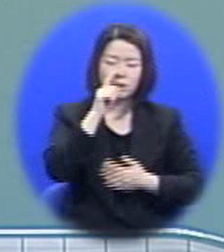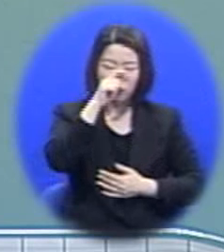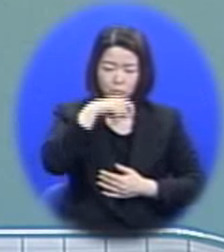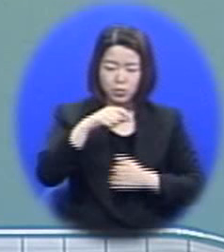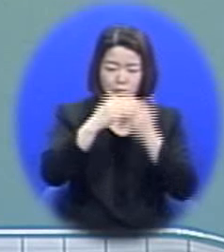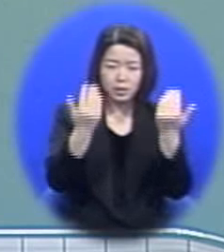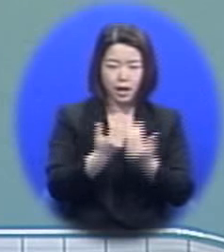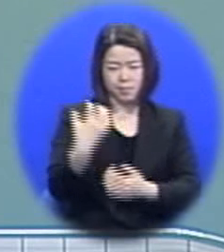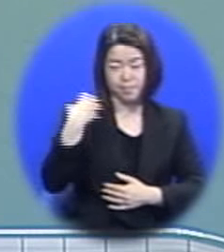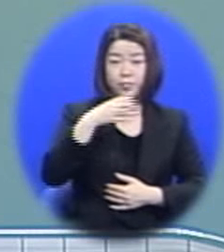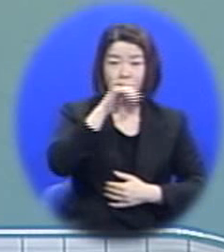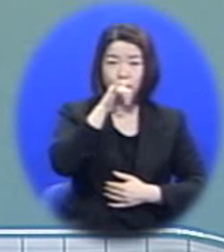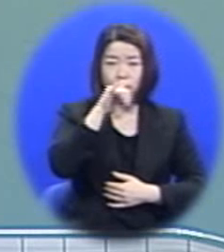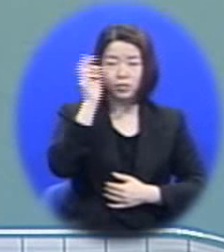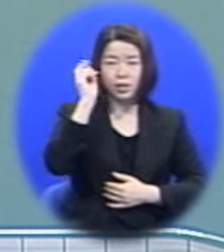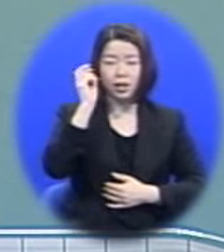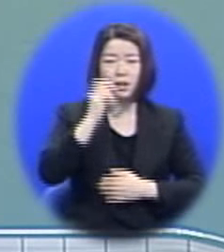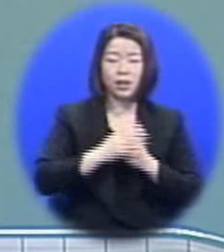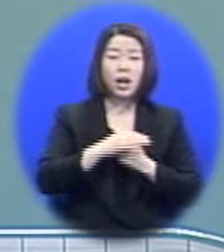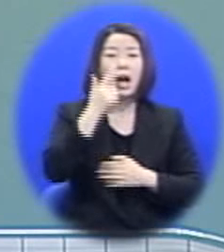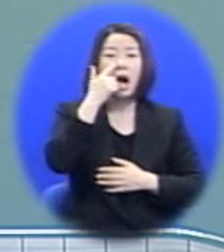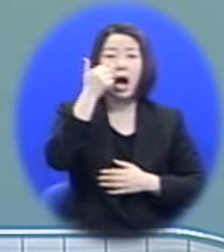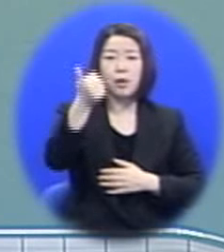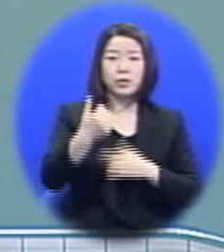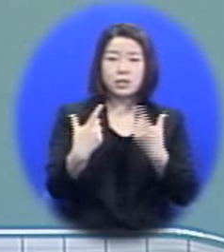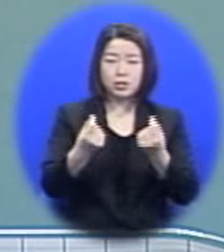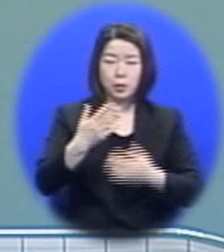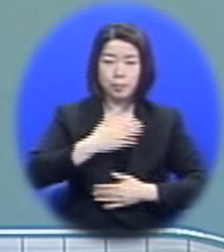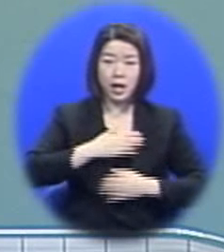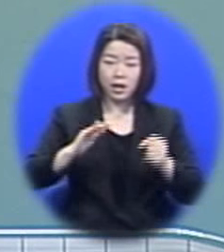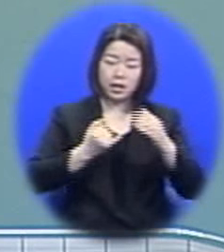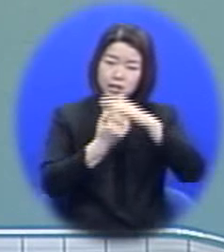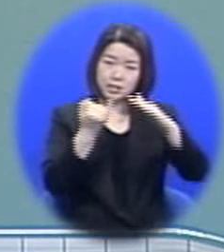주는구나. 아버지처럼 나를